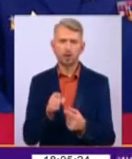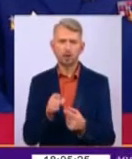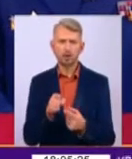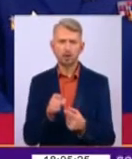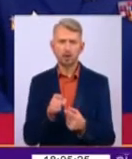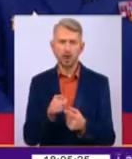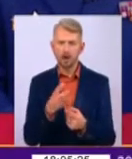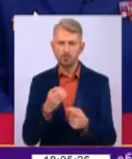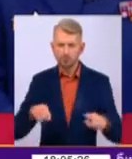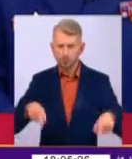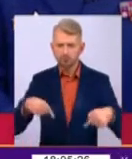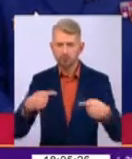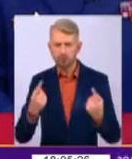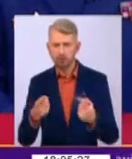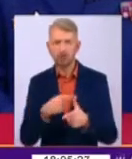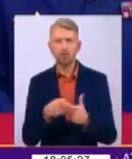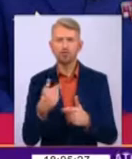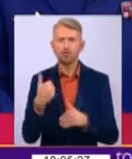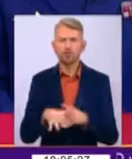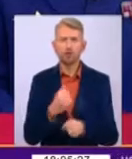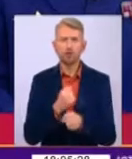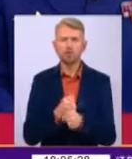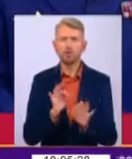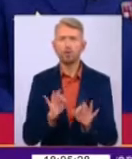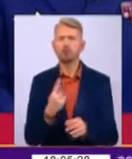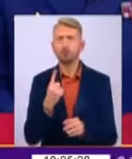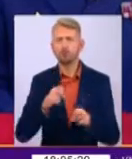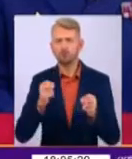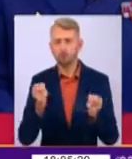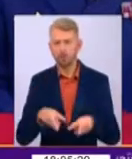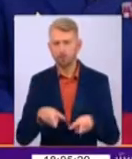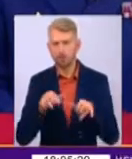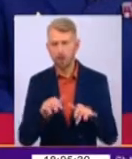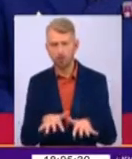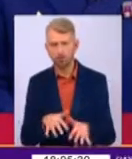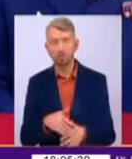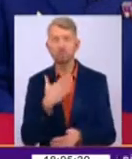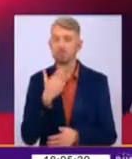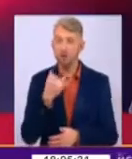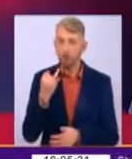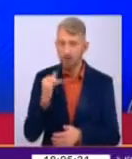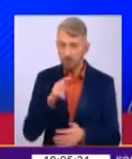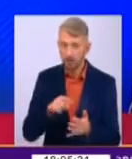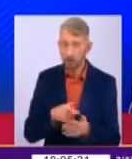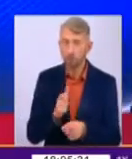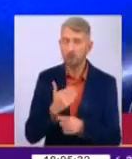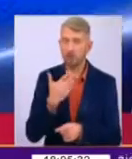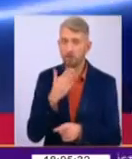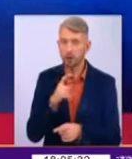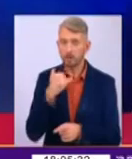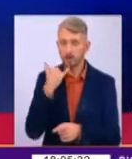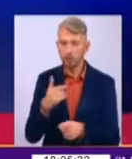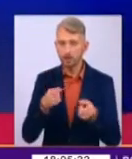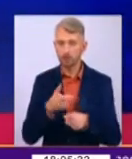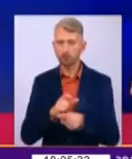встановлення ще йде, чи вони щось зробили, хоч одну спецоперацію? Дякую, цікаве питання. Дуже вам дякую за дзвінок.